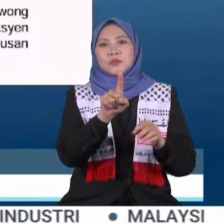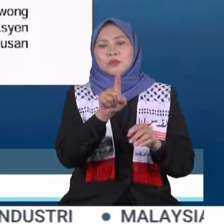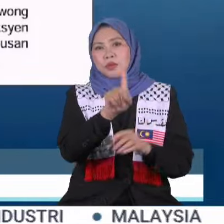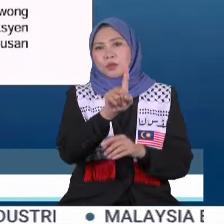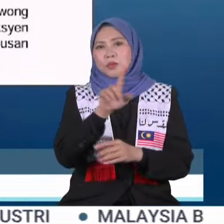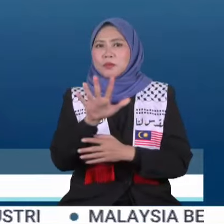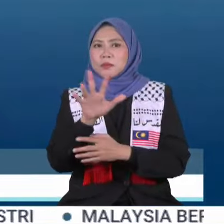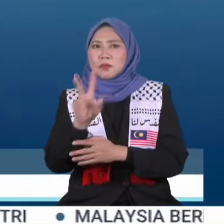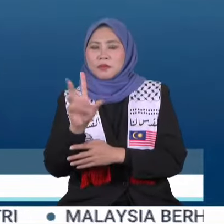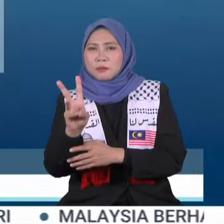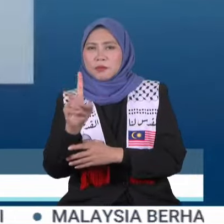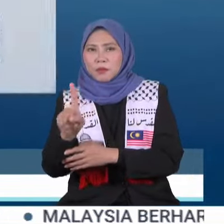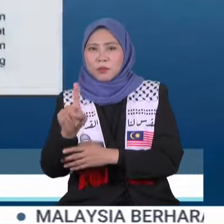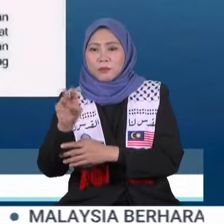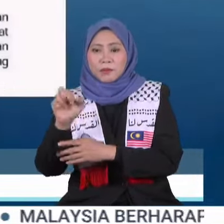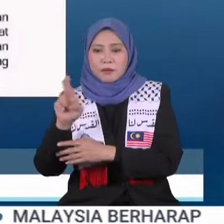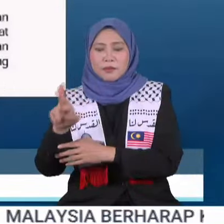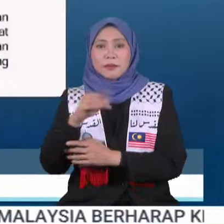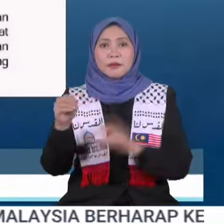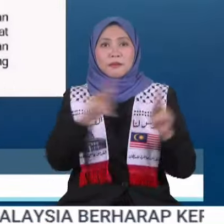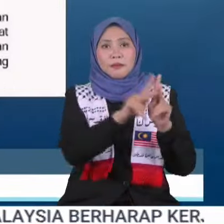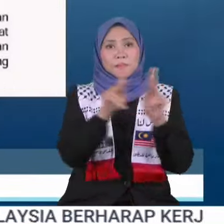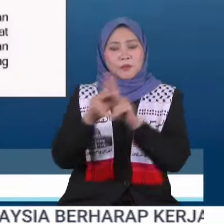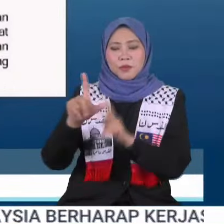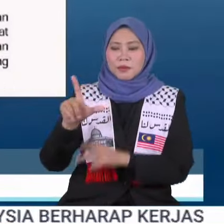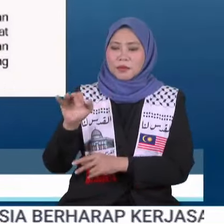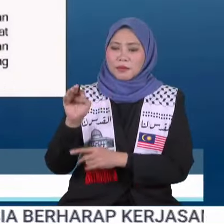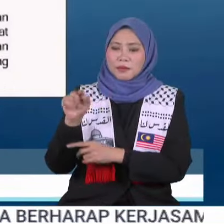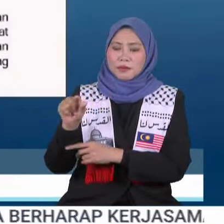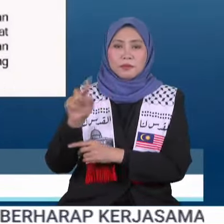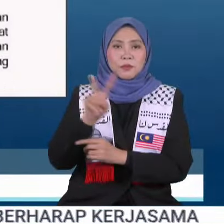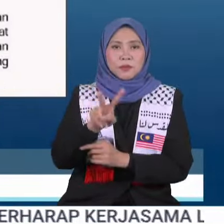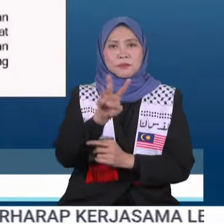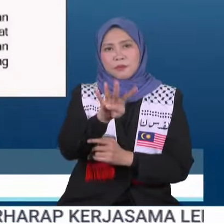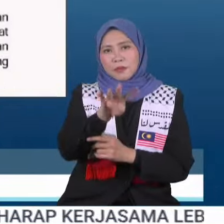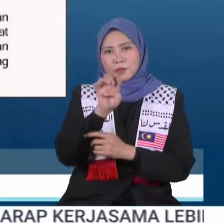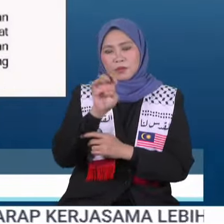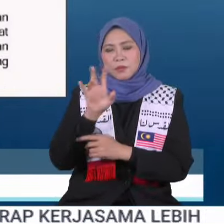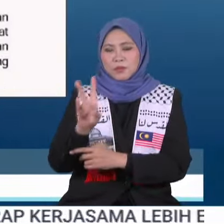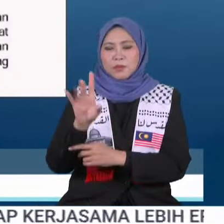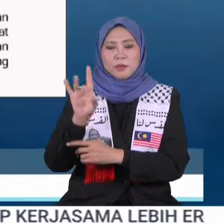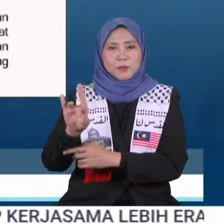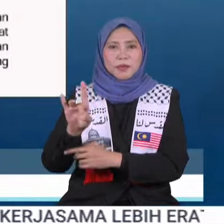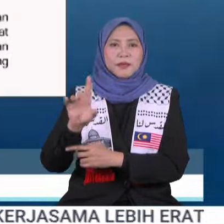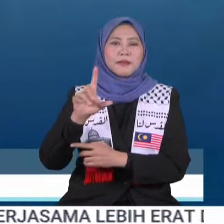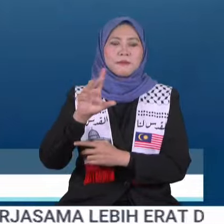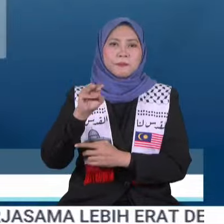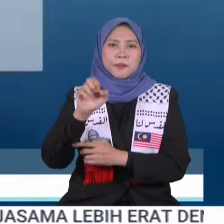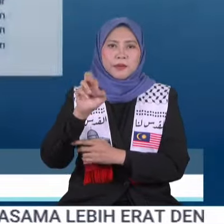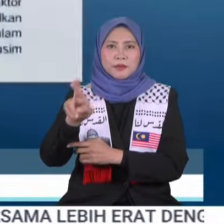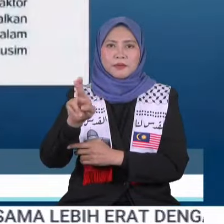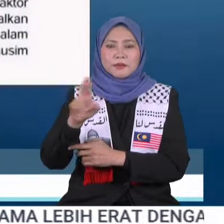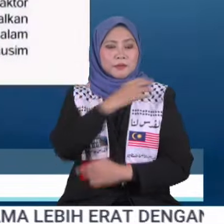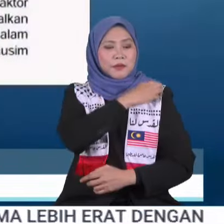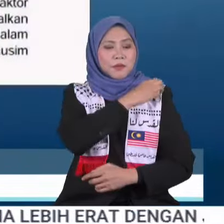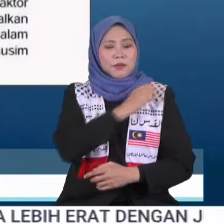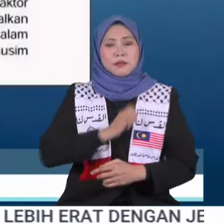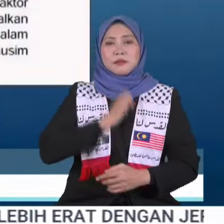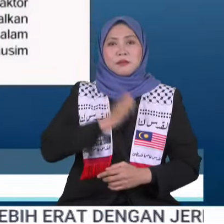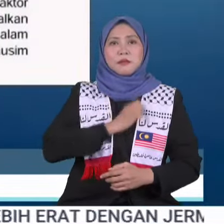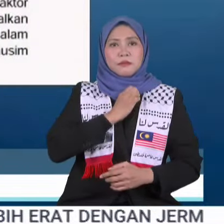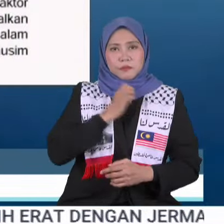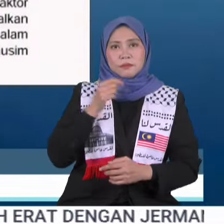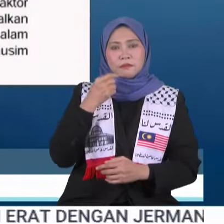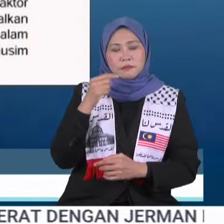270 Me dan terowong Kampung lentang du sepanjang 478 me ketua pegawai eksekutif Malaysia